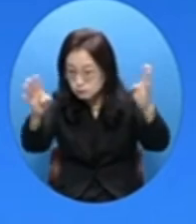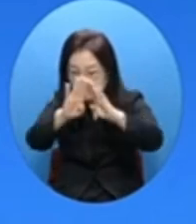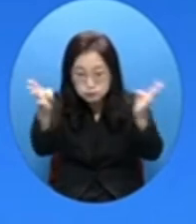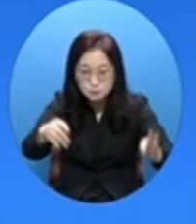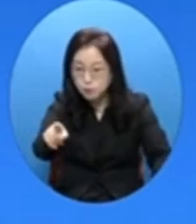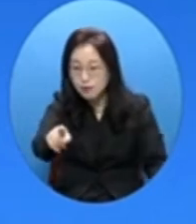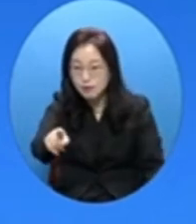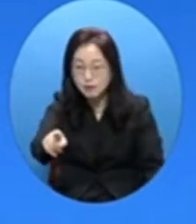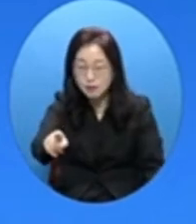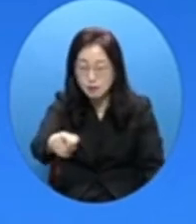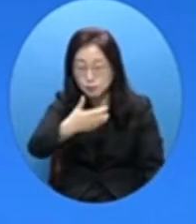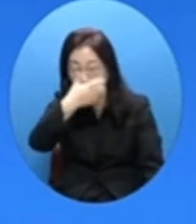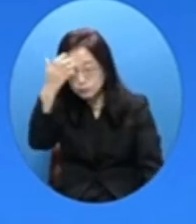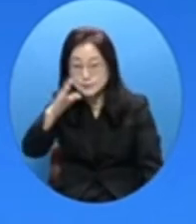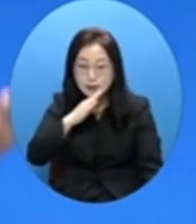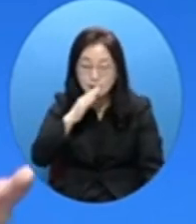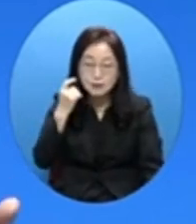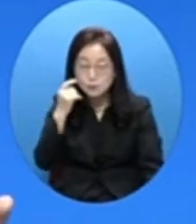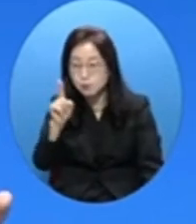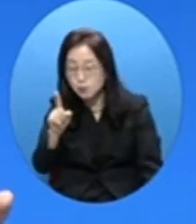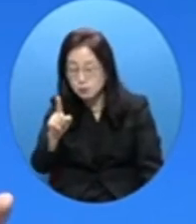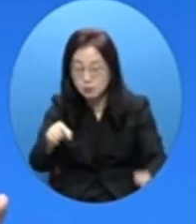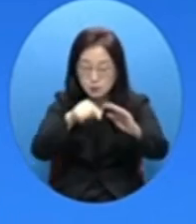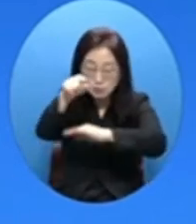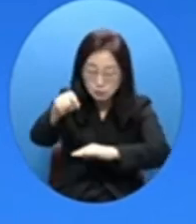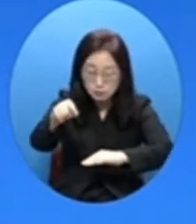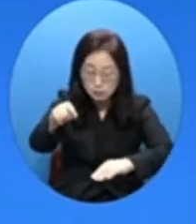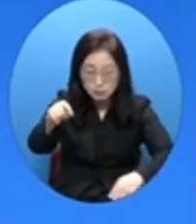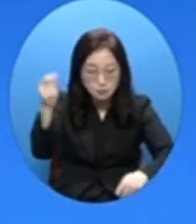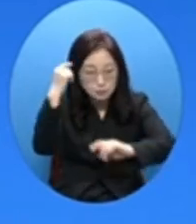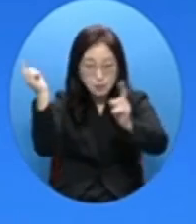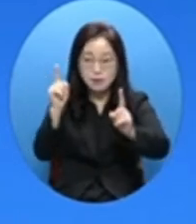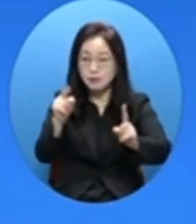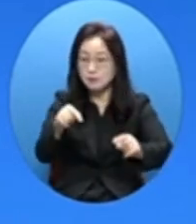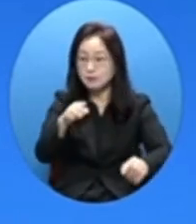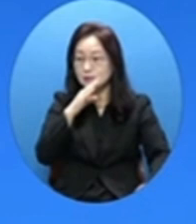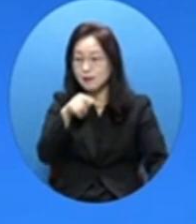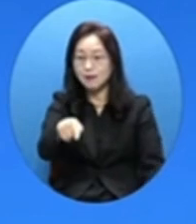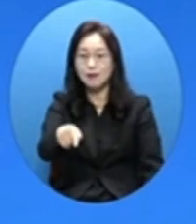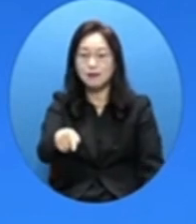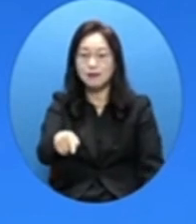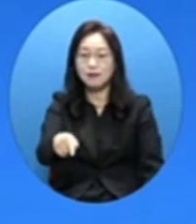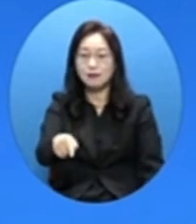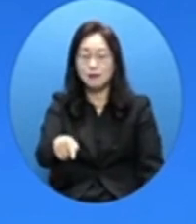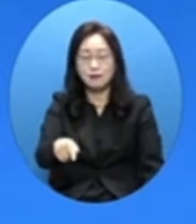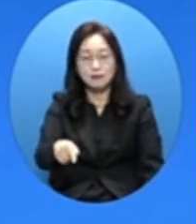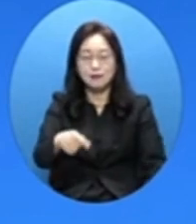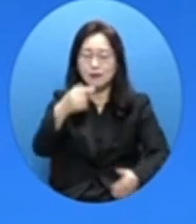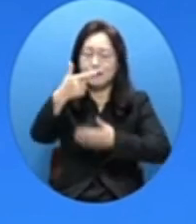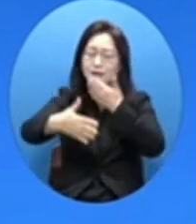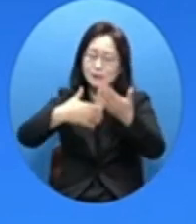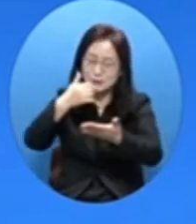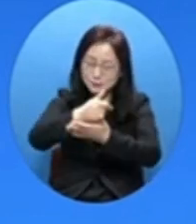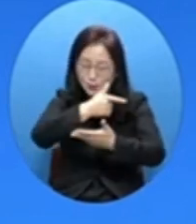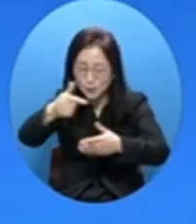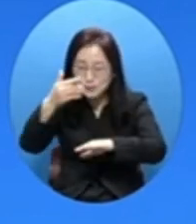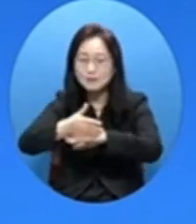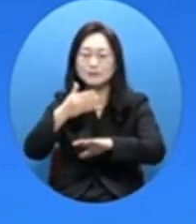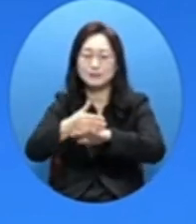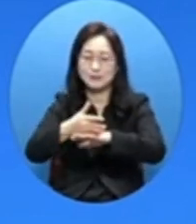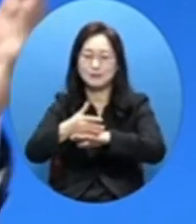생신가 나와도 보니까 벌써 밖에 나와 있습니다. 그래서 너무 하나님의